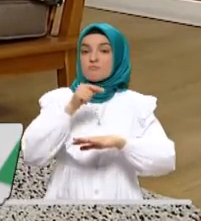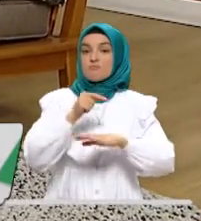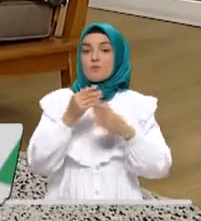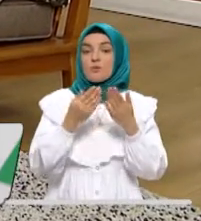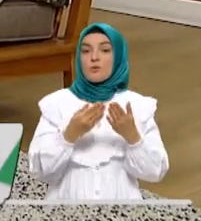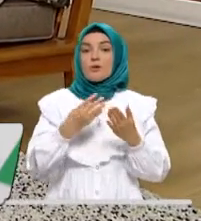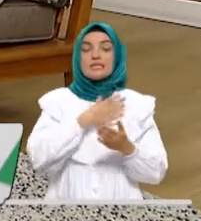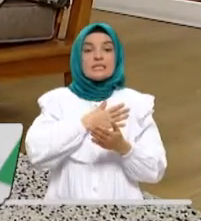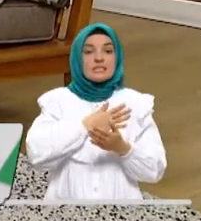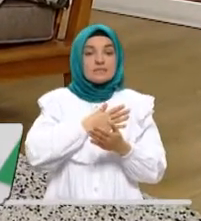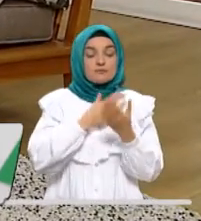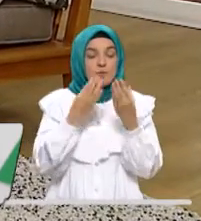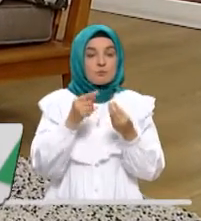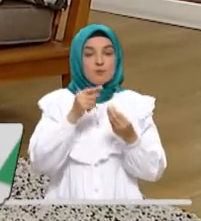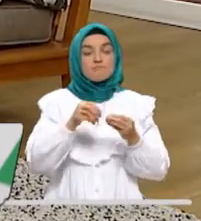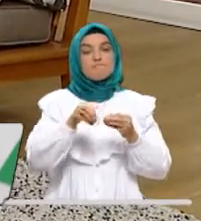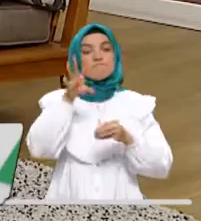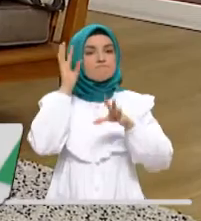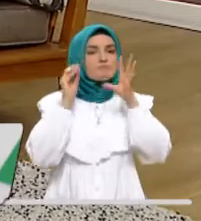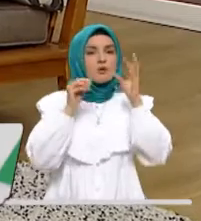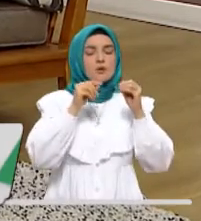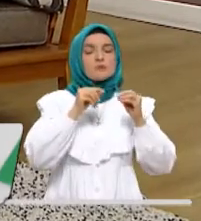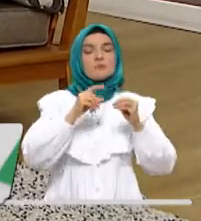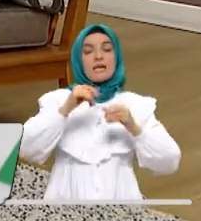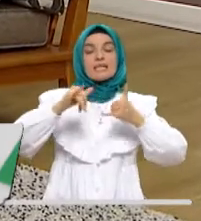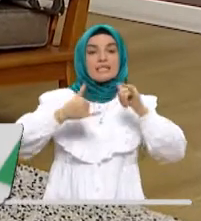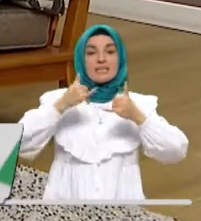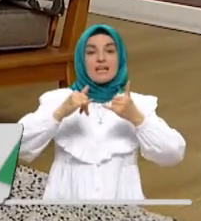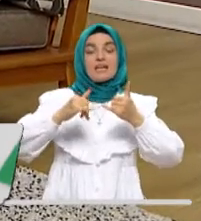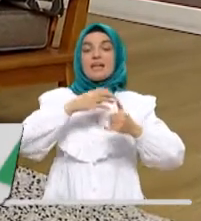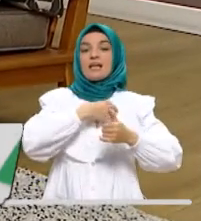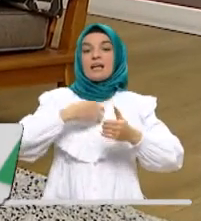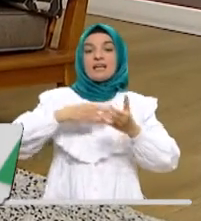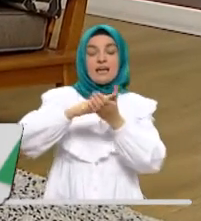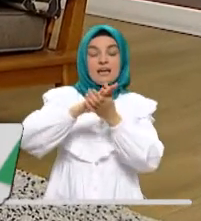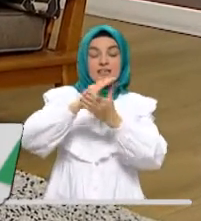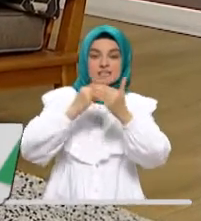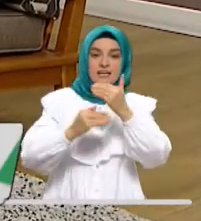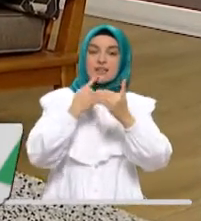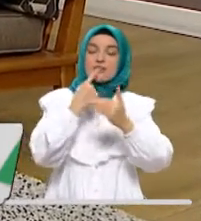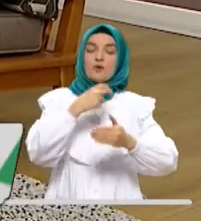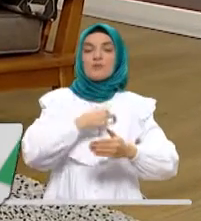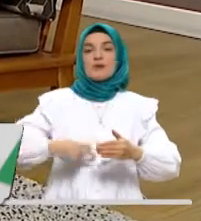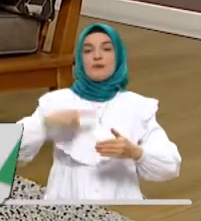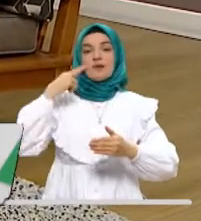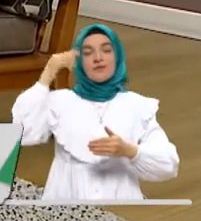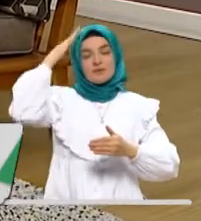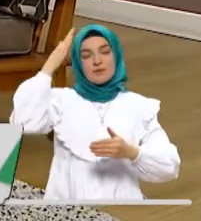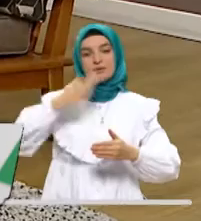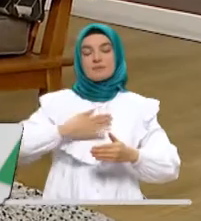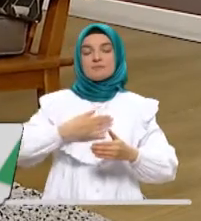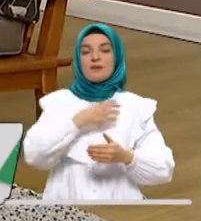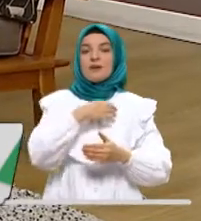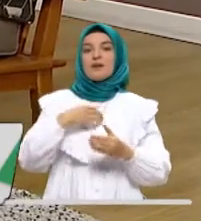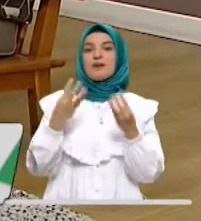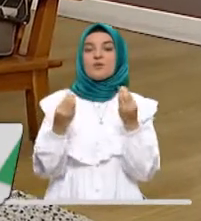bizim dinimizden gelen de bir öğretidir. Cennet annelerin ayakları altındadır diyor Peygamber Efendimiz. O yüzden anne her zaman baş tacı. Ha, zaman